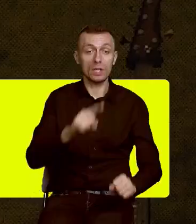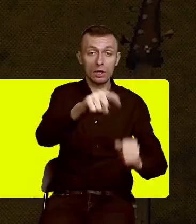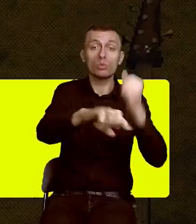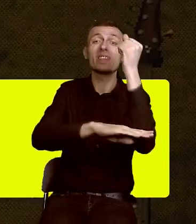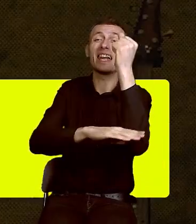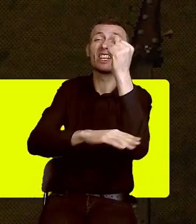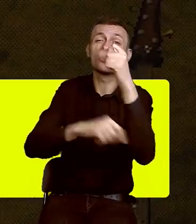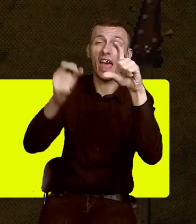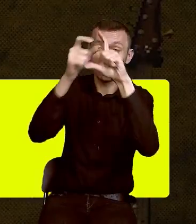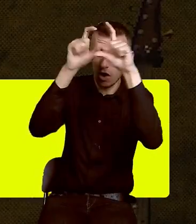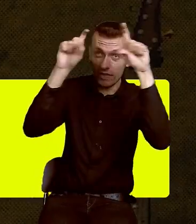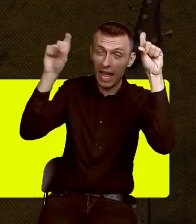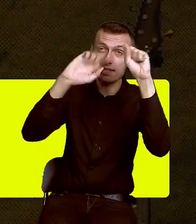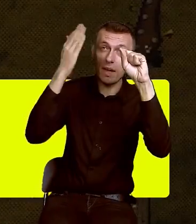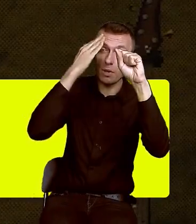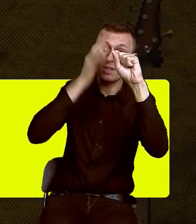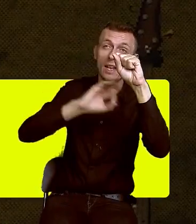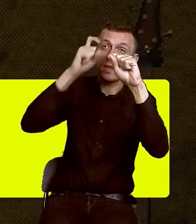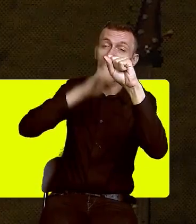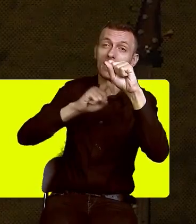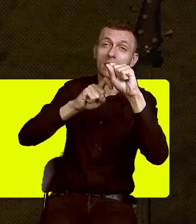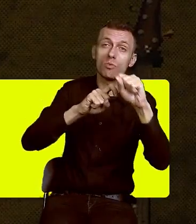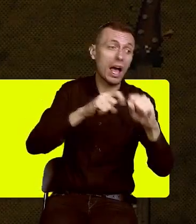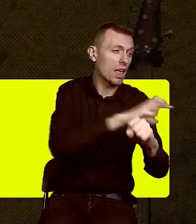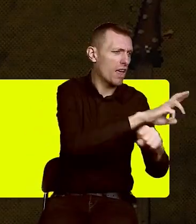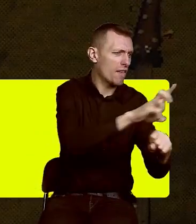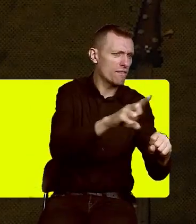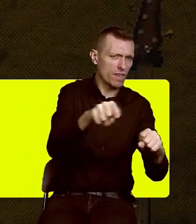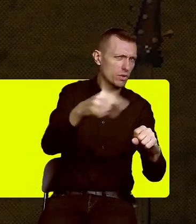jeść, bo w dniu, w którym z niego zjecie, na pewno umrzecie.